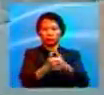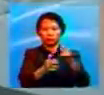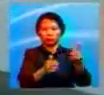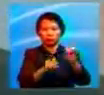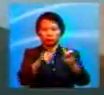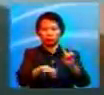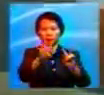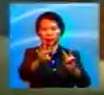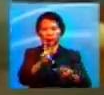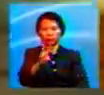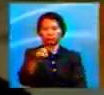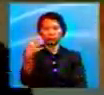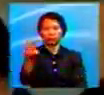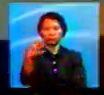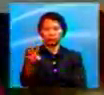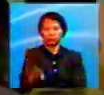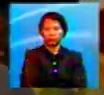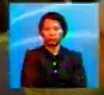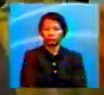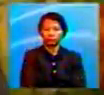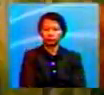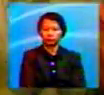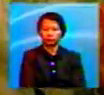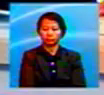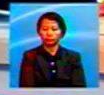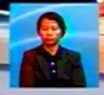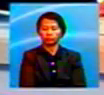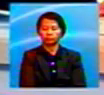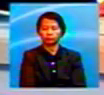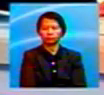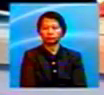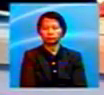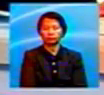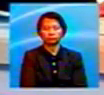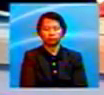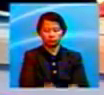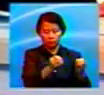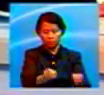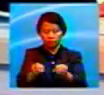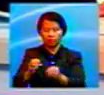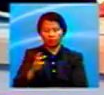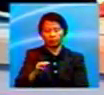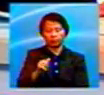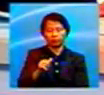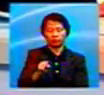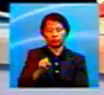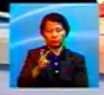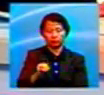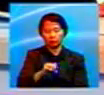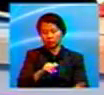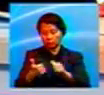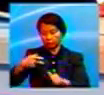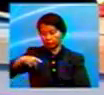27 April 2014. Malah untuk penganjuran MSEM 2014 oleh